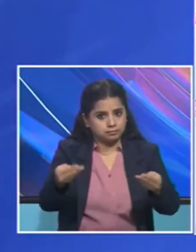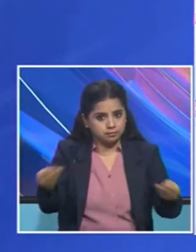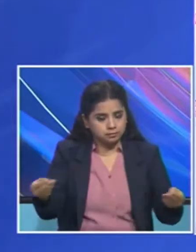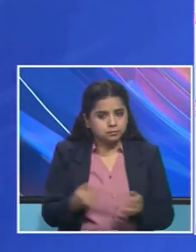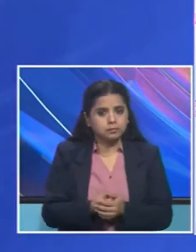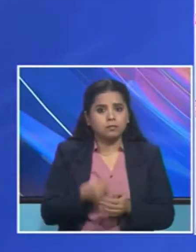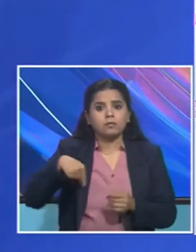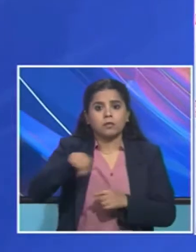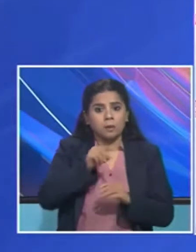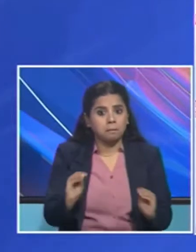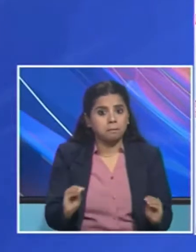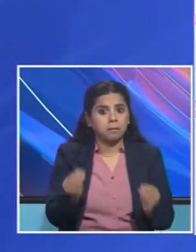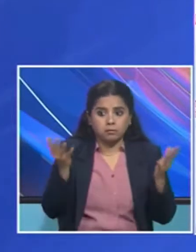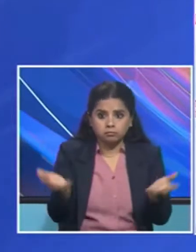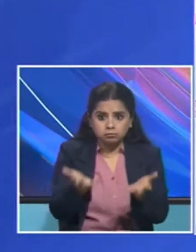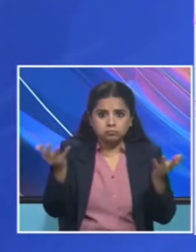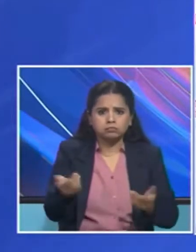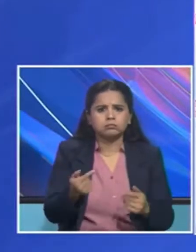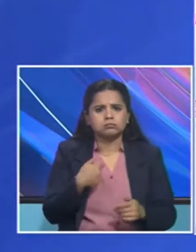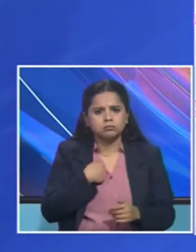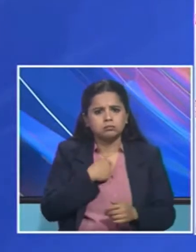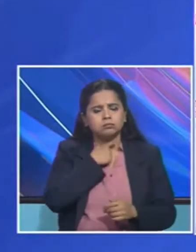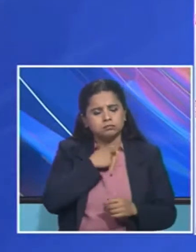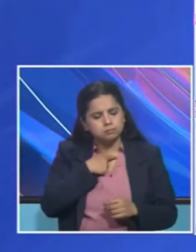और कल्याण में निरत रहूंगी।